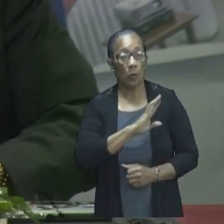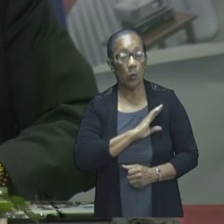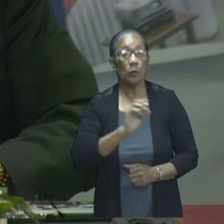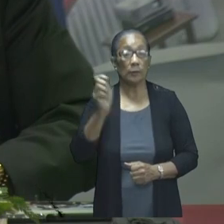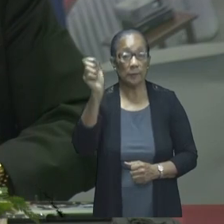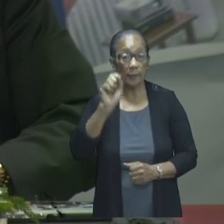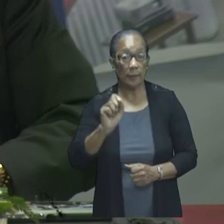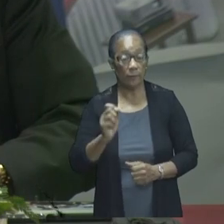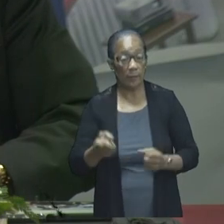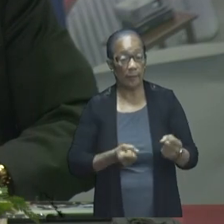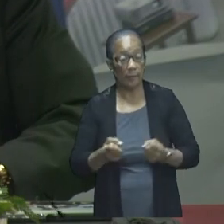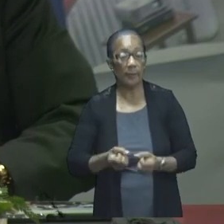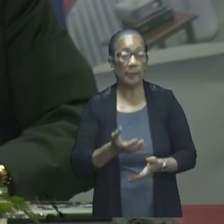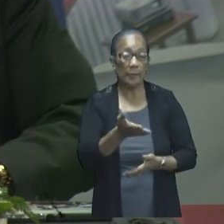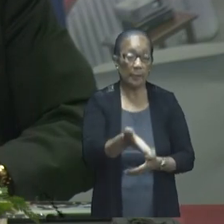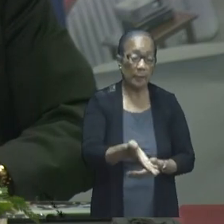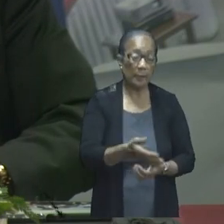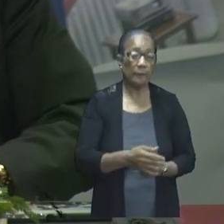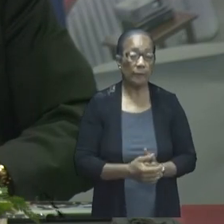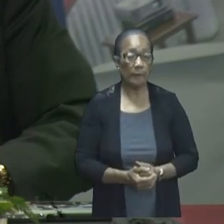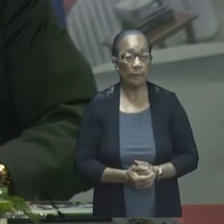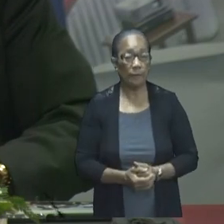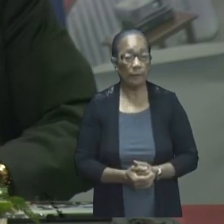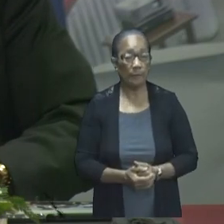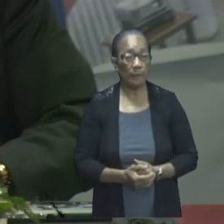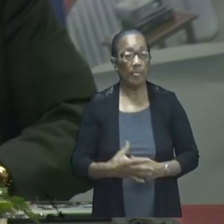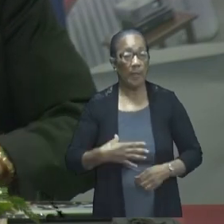regering ja we hebben een